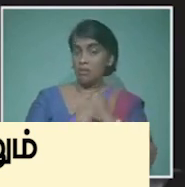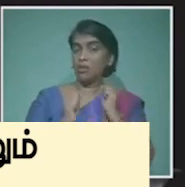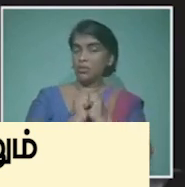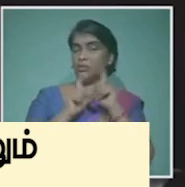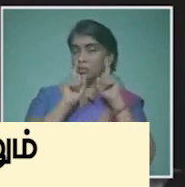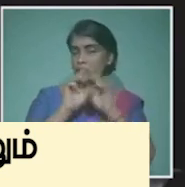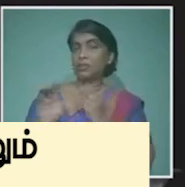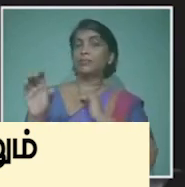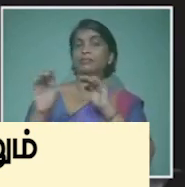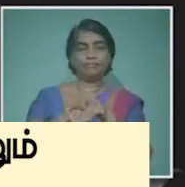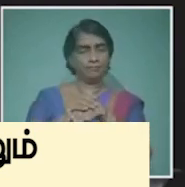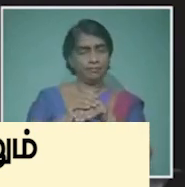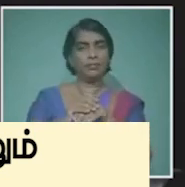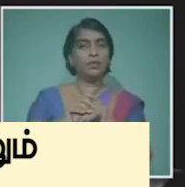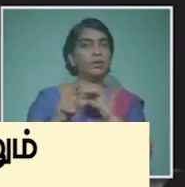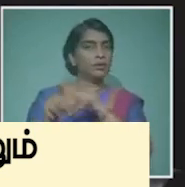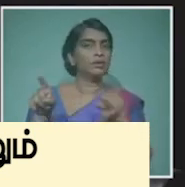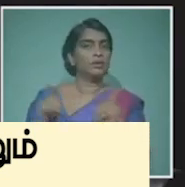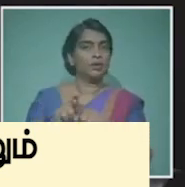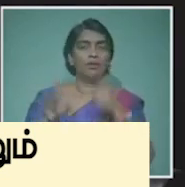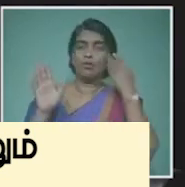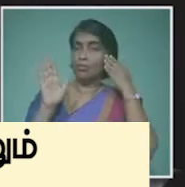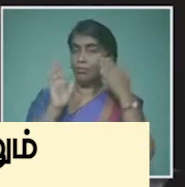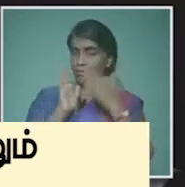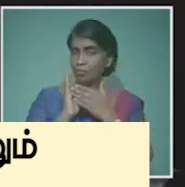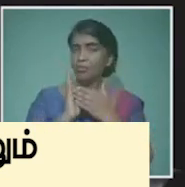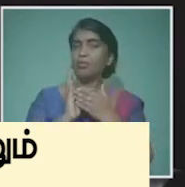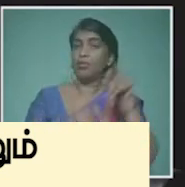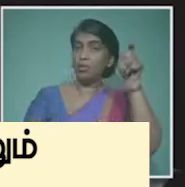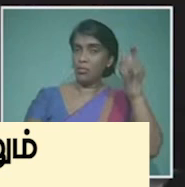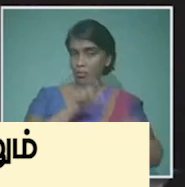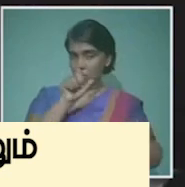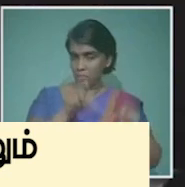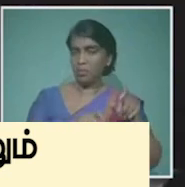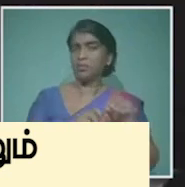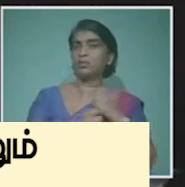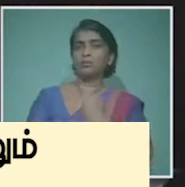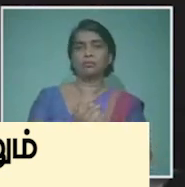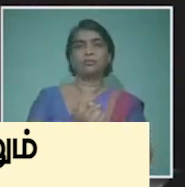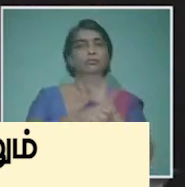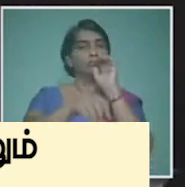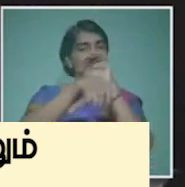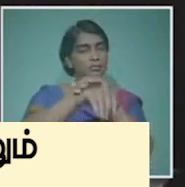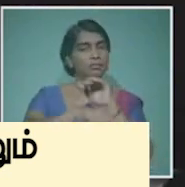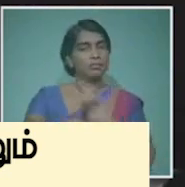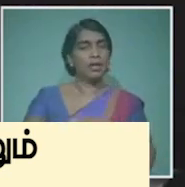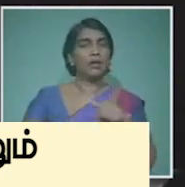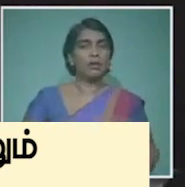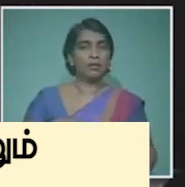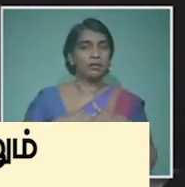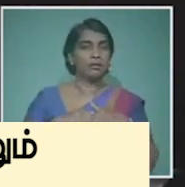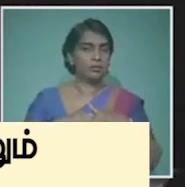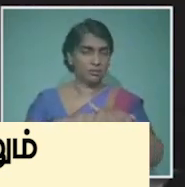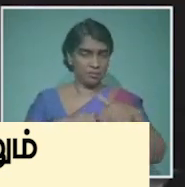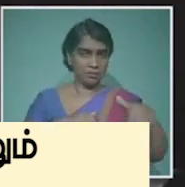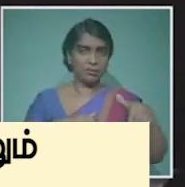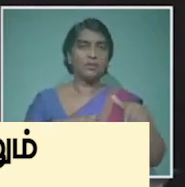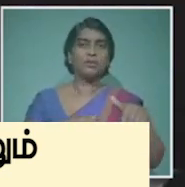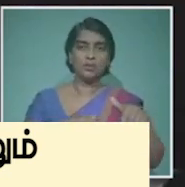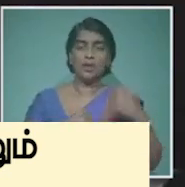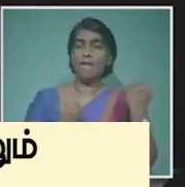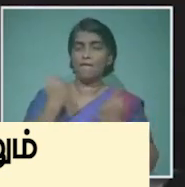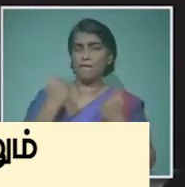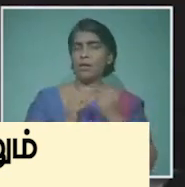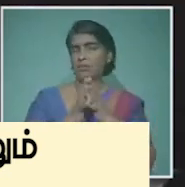என்றும் தெரிவித்தார். தாம் வெளிநாடு சென்றிருந்த வேளையில் இச்சம்பவம் இடம்பெற்றதாகவும் சம்பவம் தொடர்பில் அறிக்கை சமர்ப்பிப்பதாகவும்